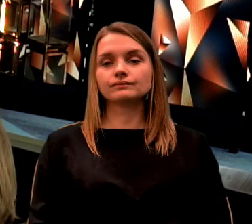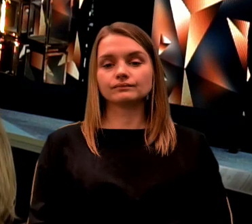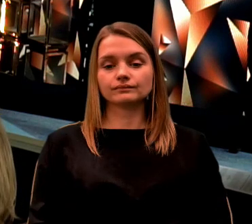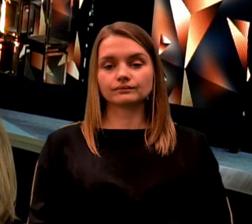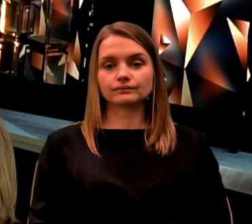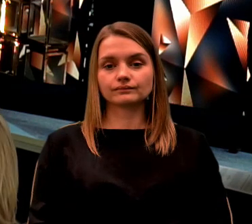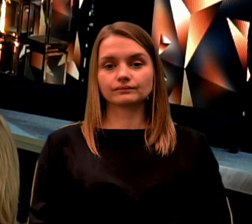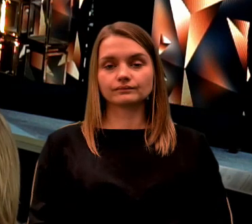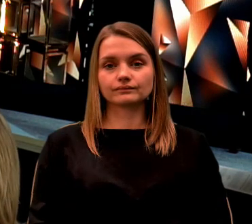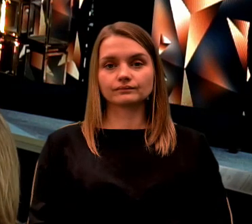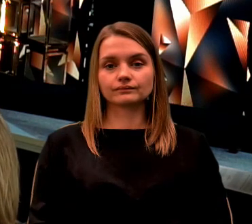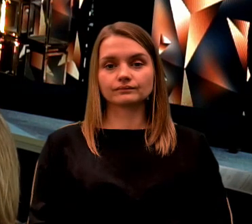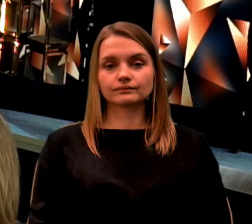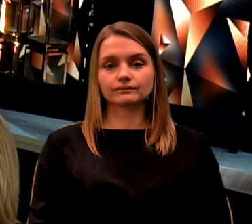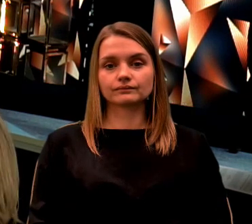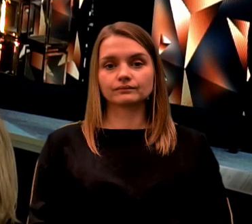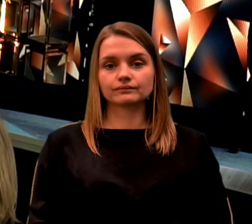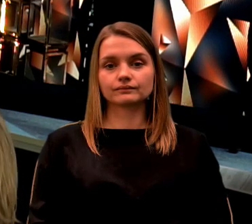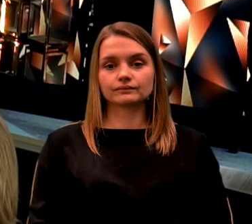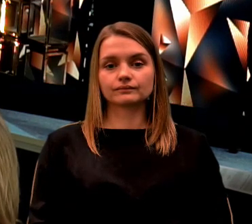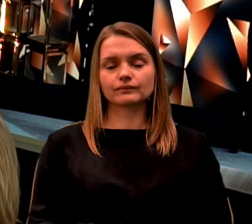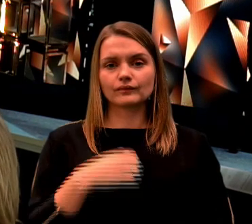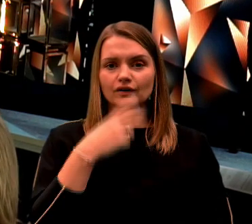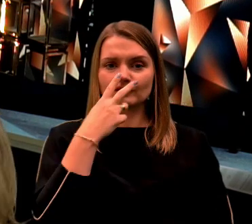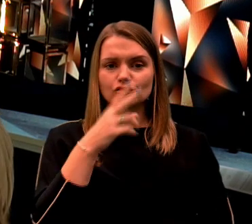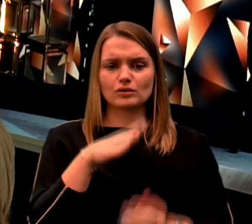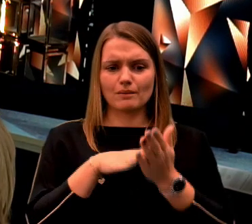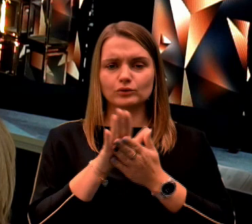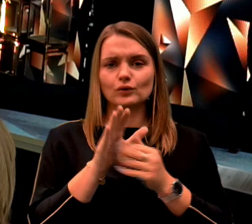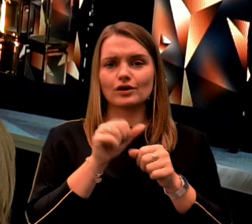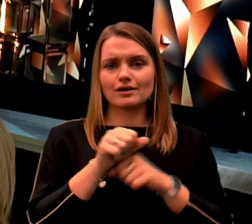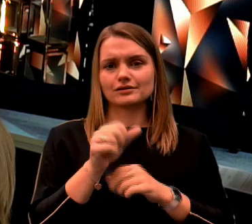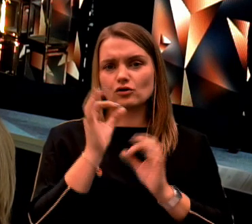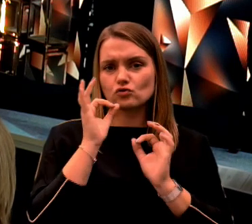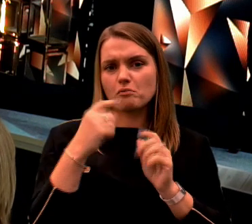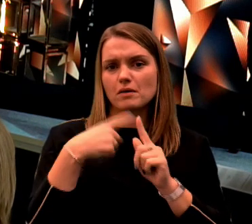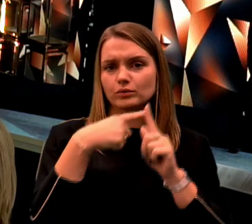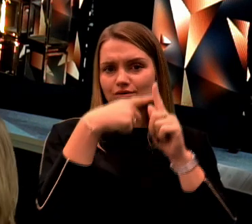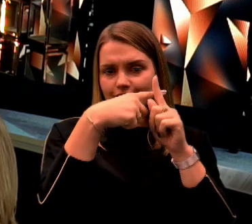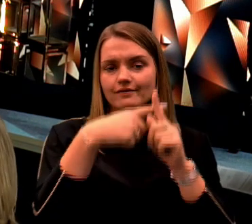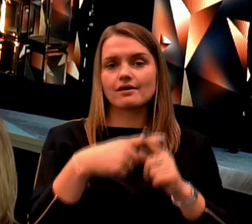Ach, rozumiem. No, na razie dominują takie pozytywne nastroje na początku.